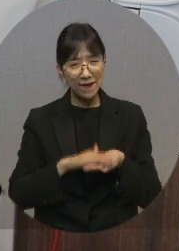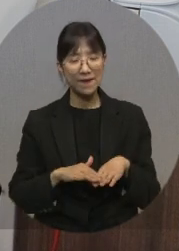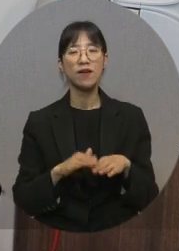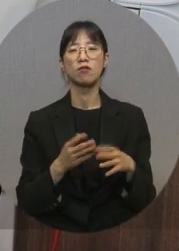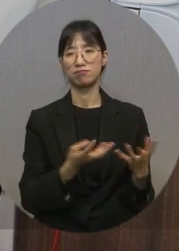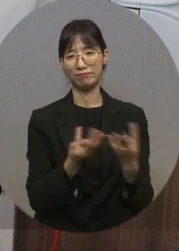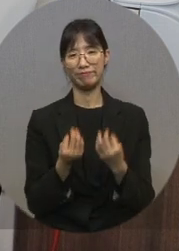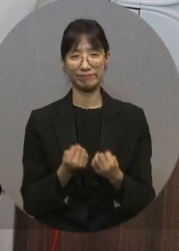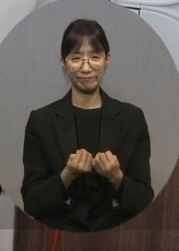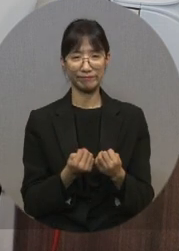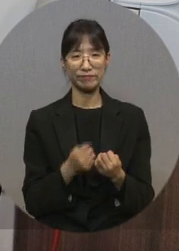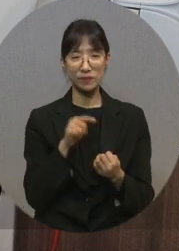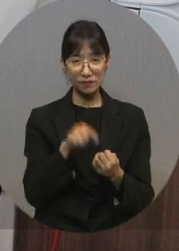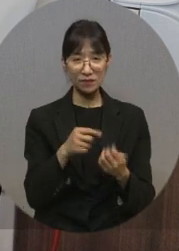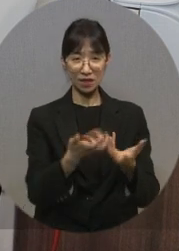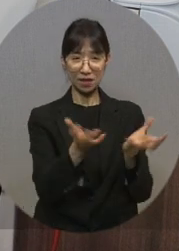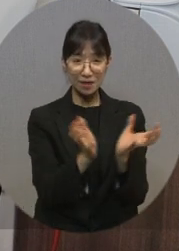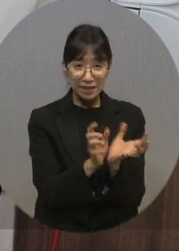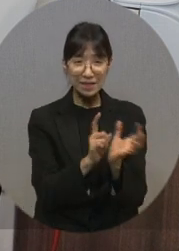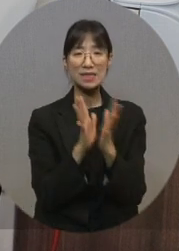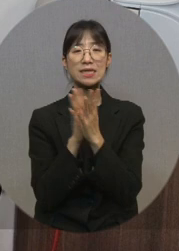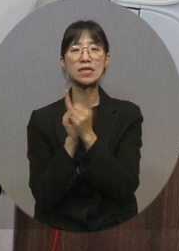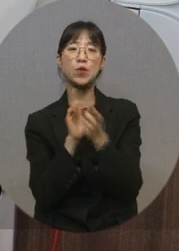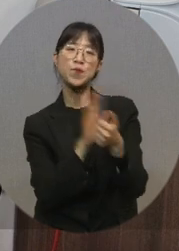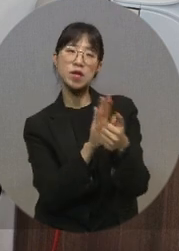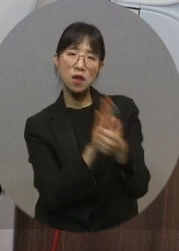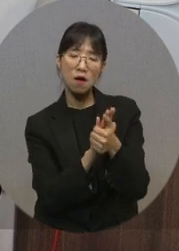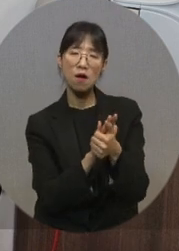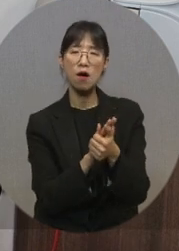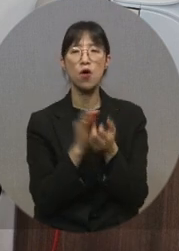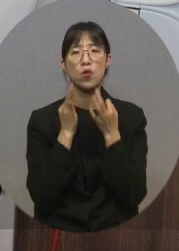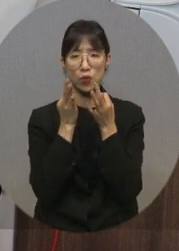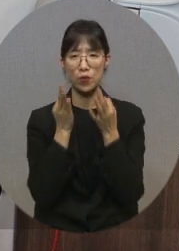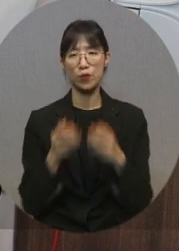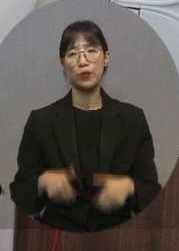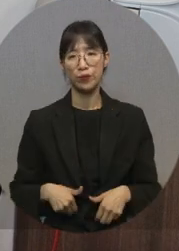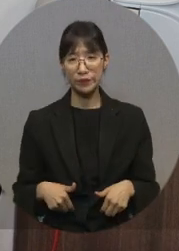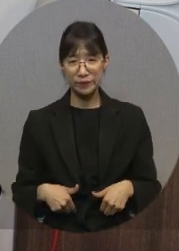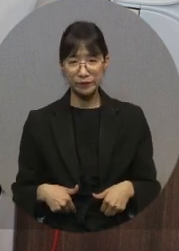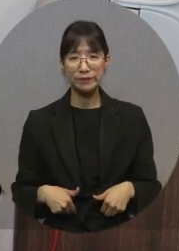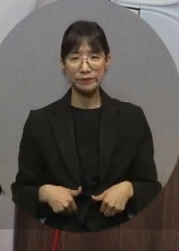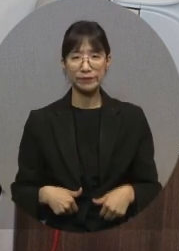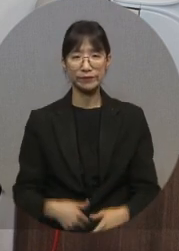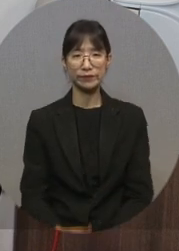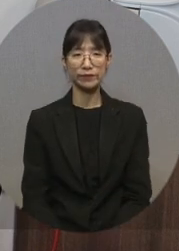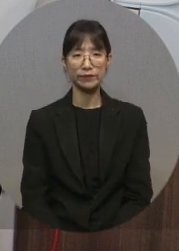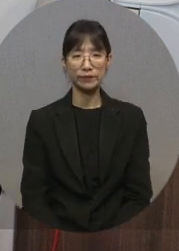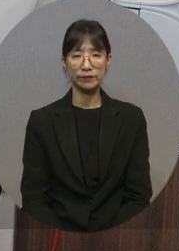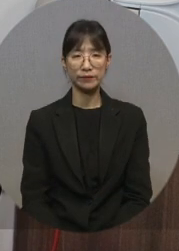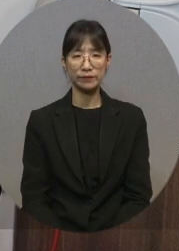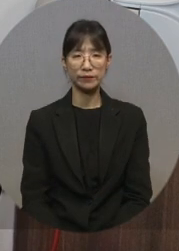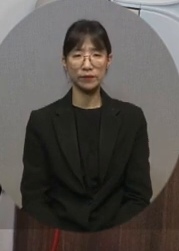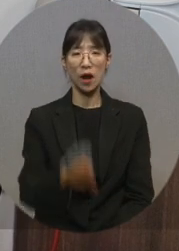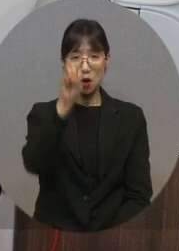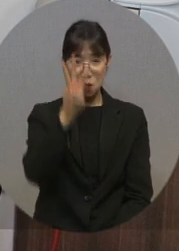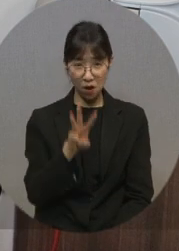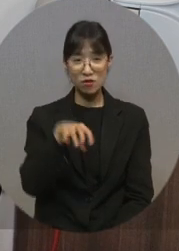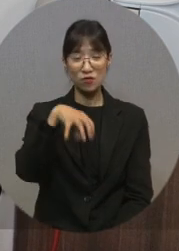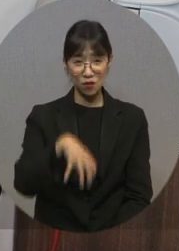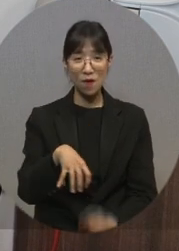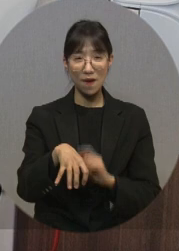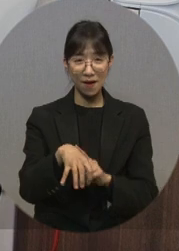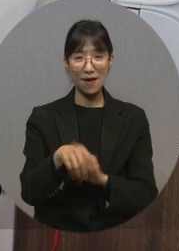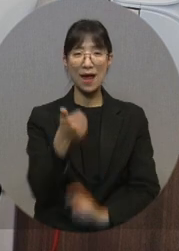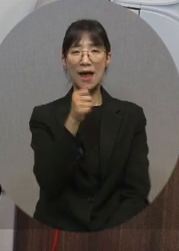나가기도 하는데요. 그 커뮤니티들을 직접 지원할 수 있는 노력들이 필요합니다. 광주광역시에